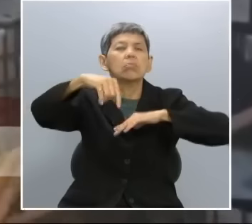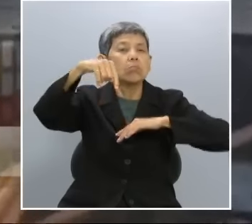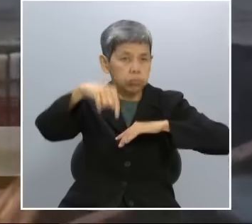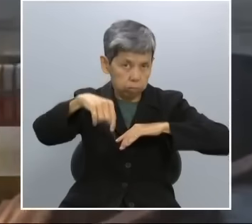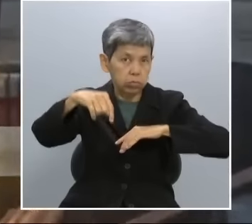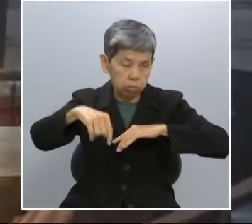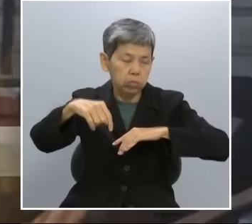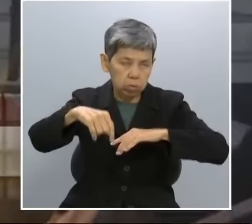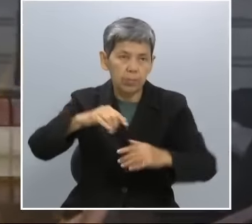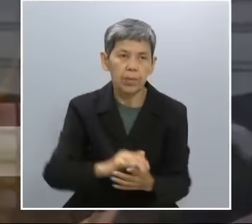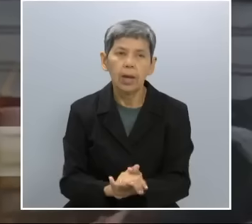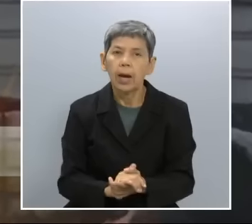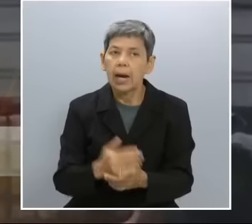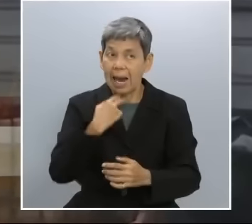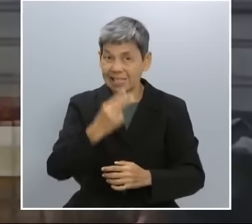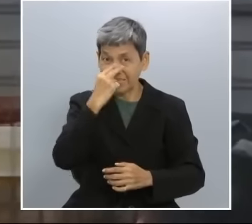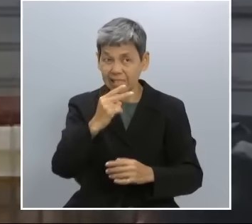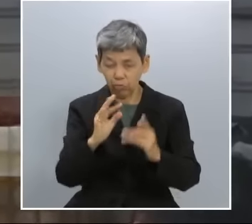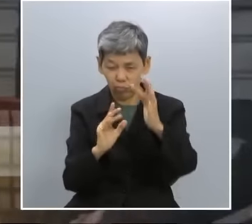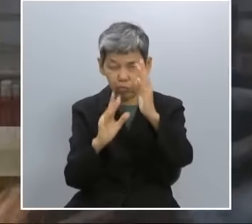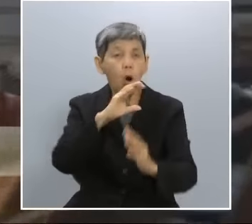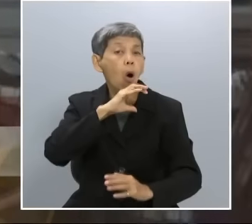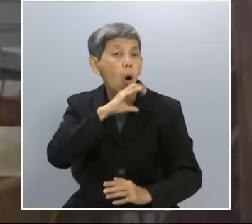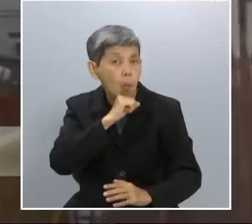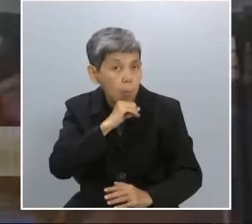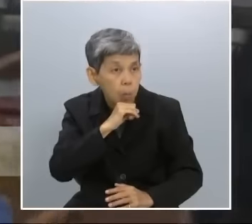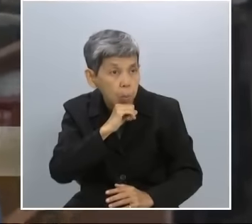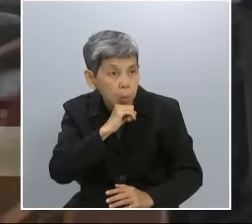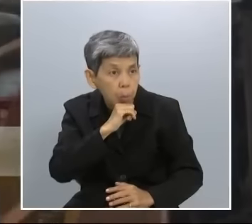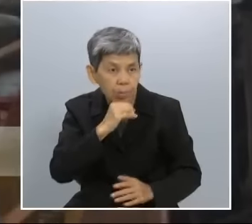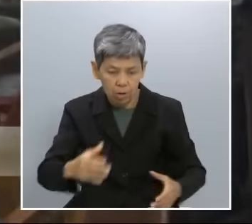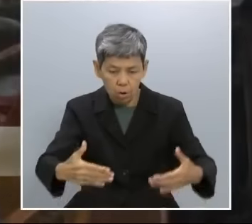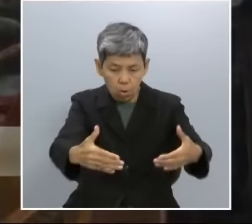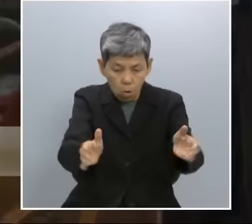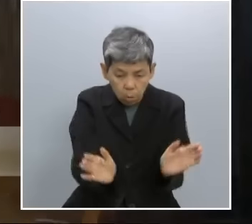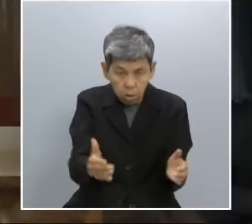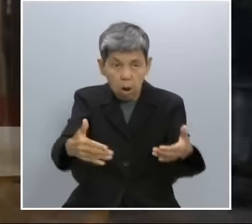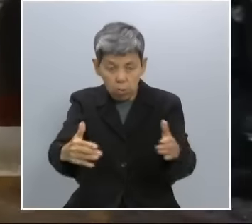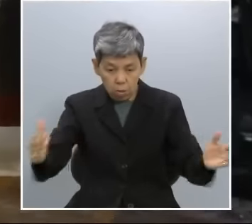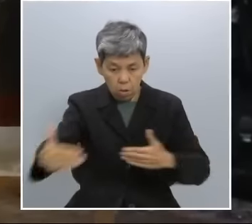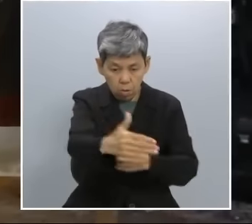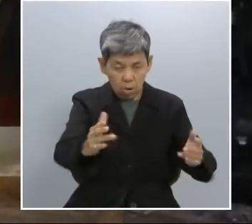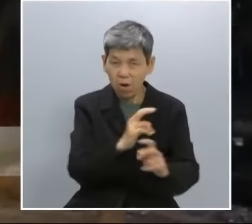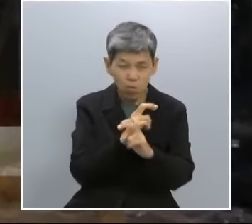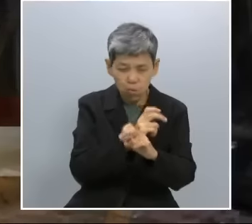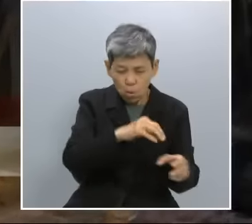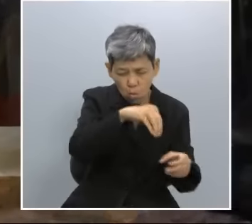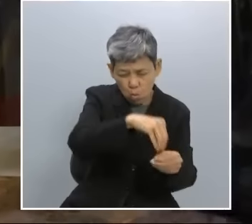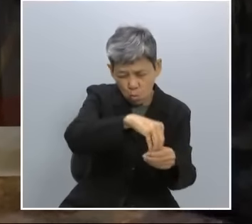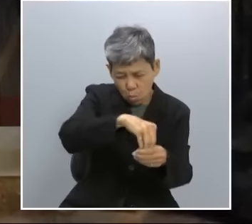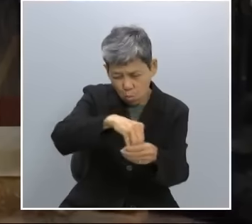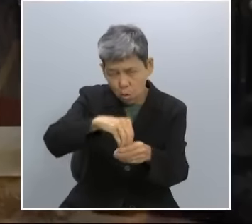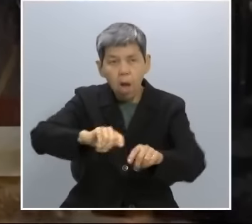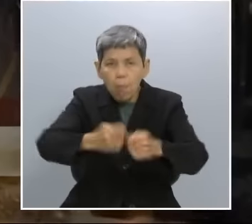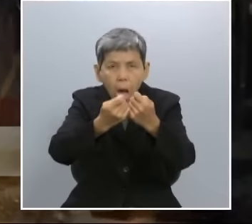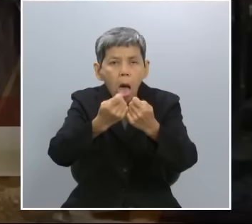ไปนอกจากที่เห็นเป็นควันสีส้มพบว่าถังและภาชนะที่ใช้บรรจุกากสารเคมีที่เก็บไว้นานเกิดชำรุด